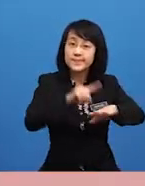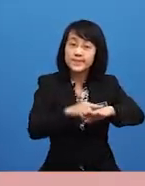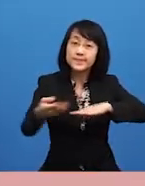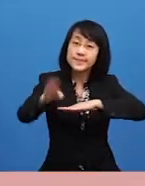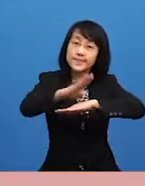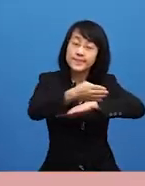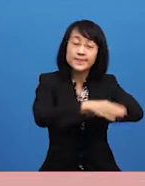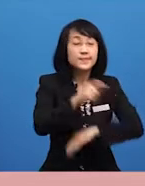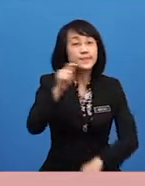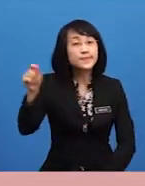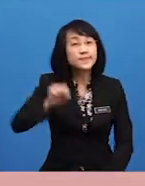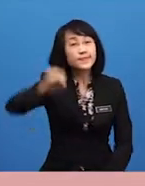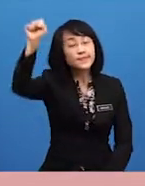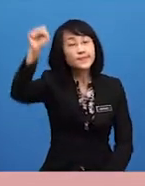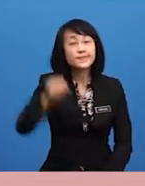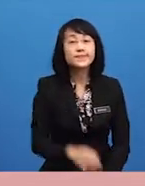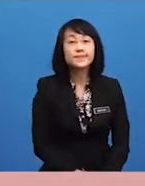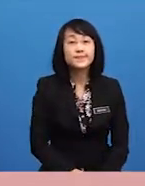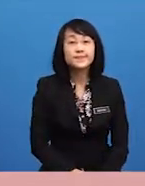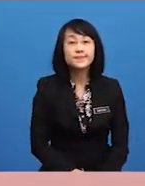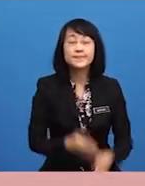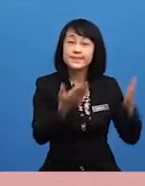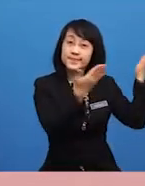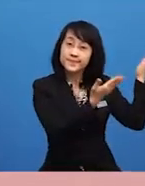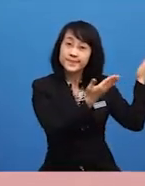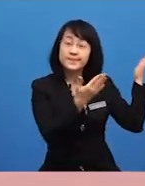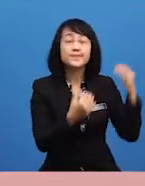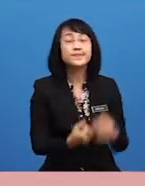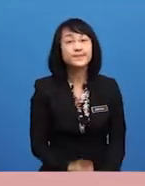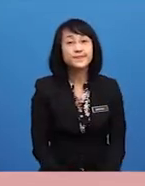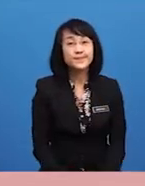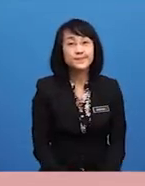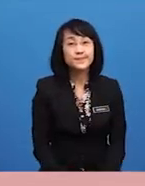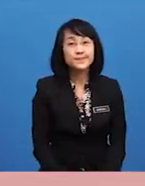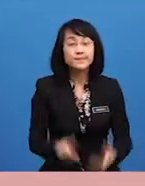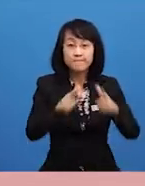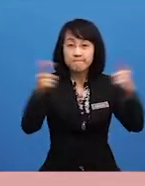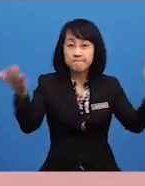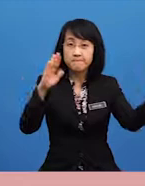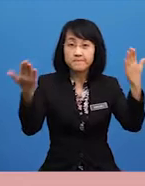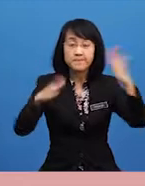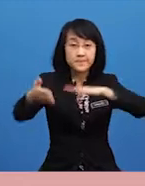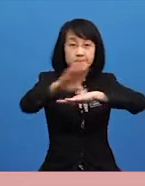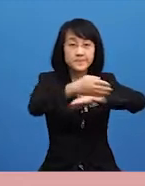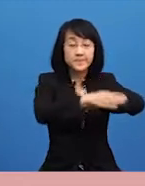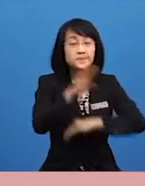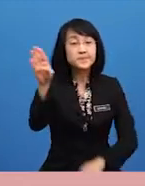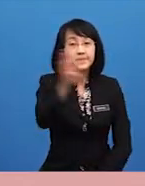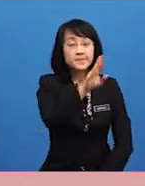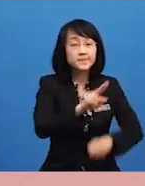timur Sabah adalah lebih luas berbanding pantai barat. Kawasan